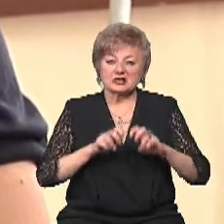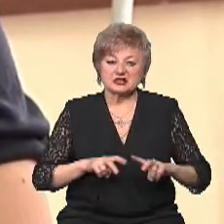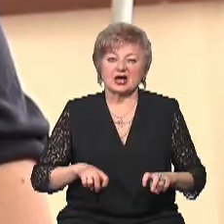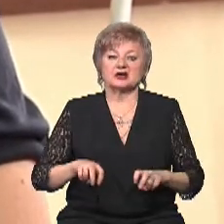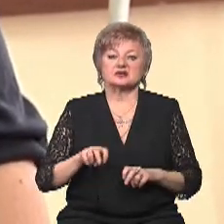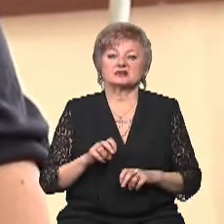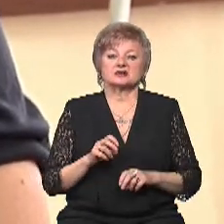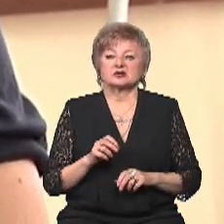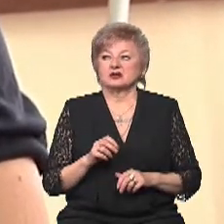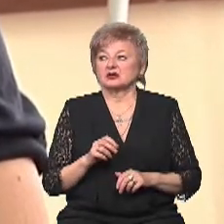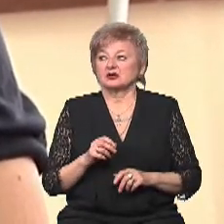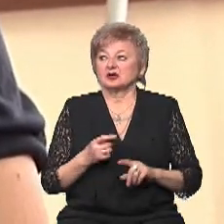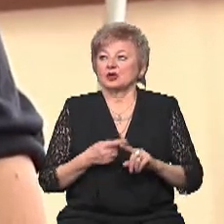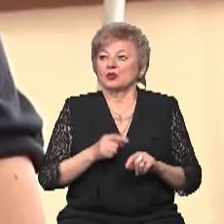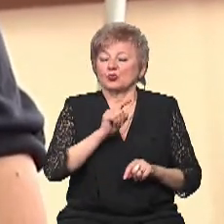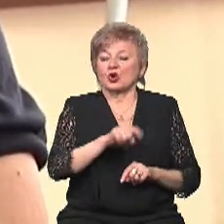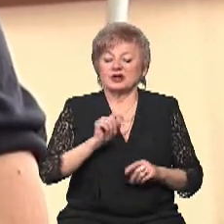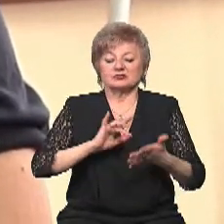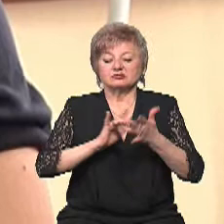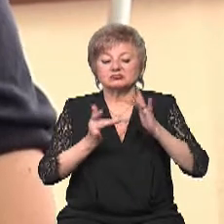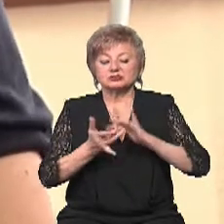областям, по тем сайтам, по тем